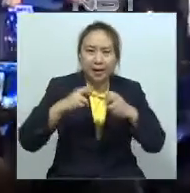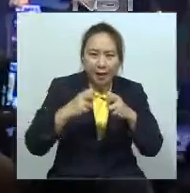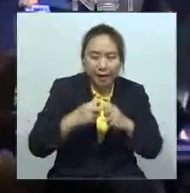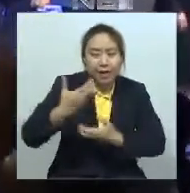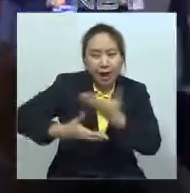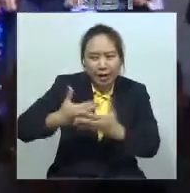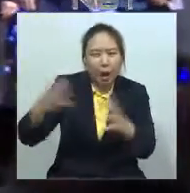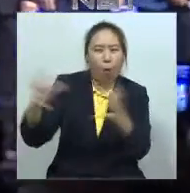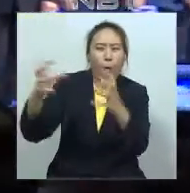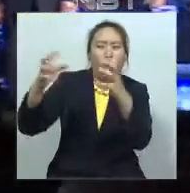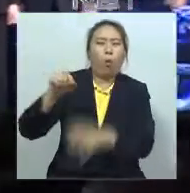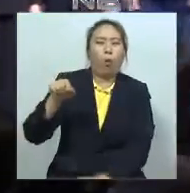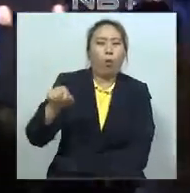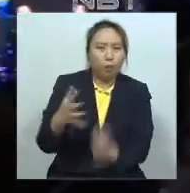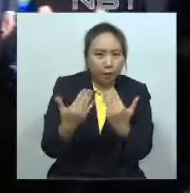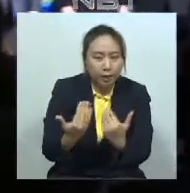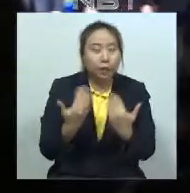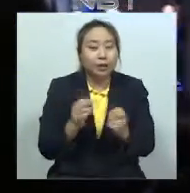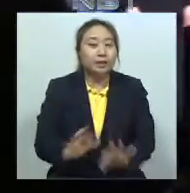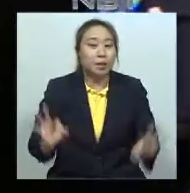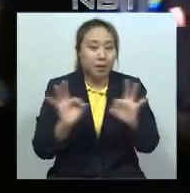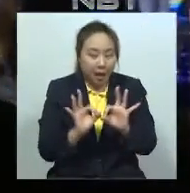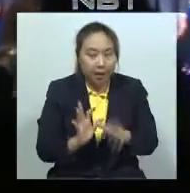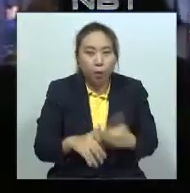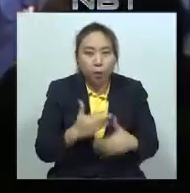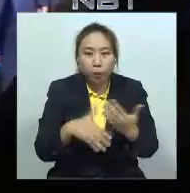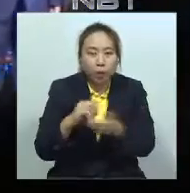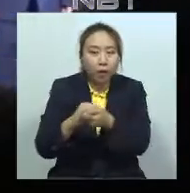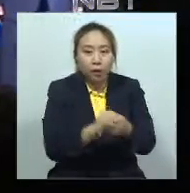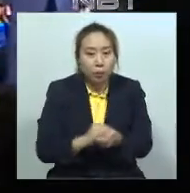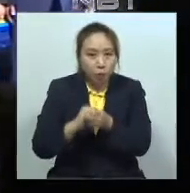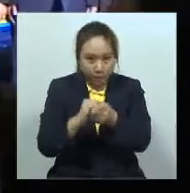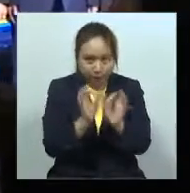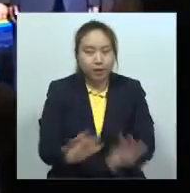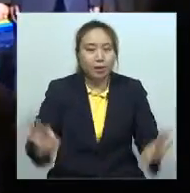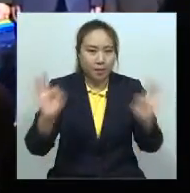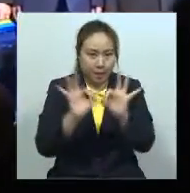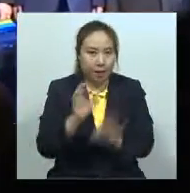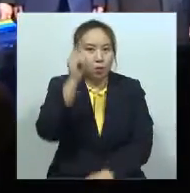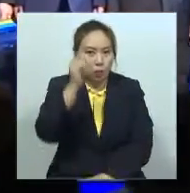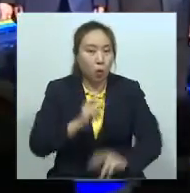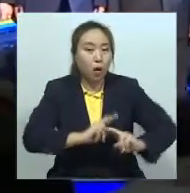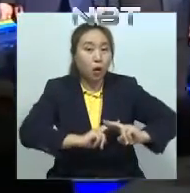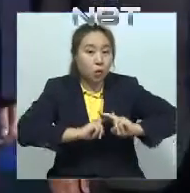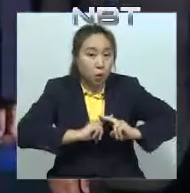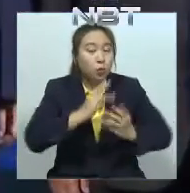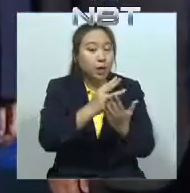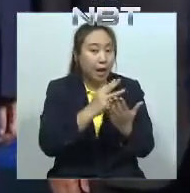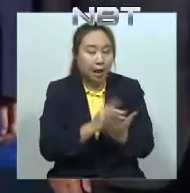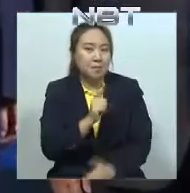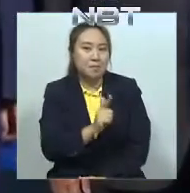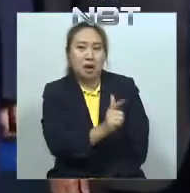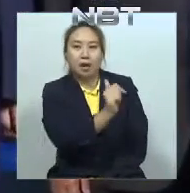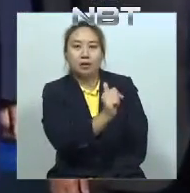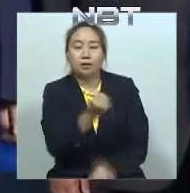การค้าดังนั้นการเสริมสร้างความเจริญก้าวหน้าร่วมกันในภูมิภาคจึงจำเป็นต้องให้ภาคเอกชนและวิชาการเป็นหลักโด